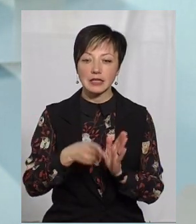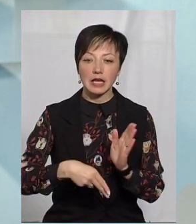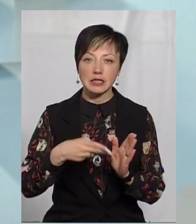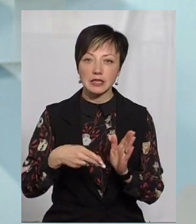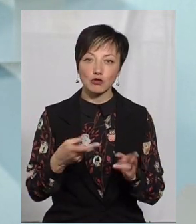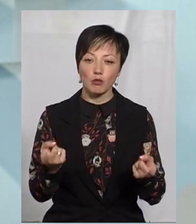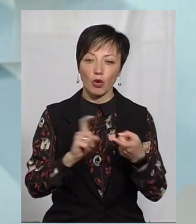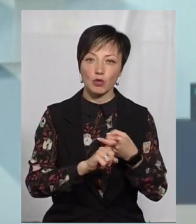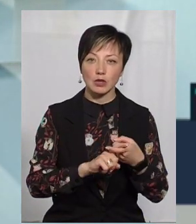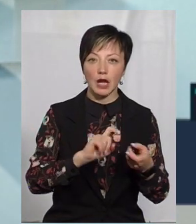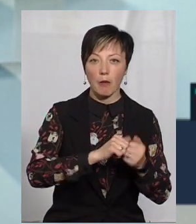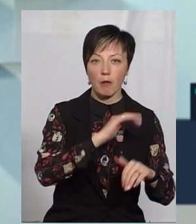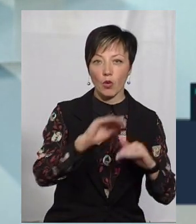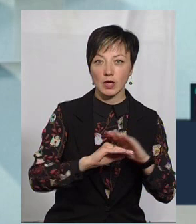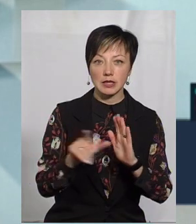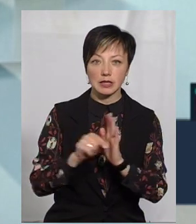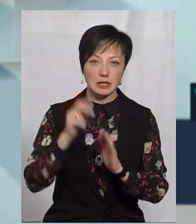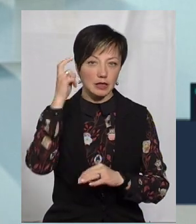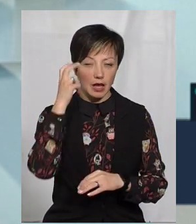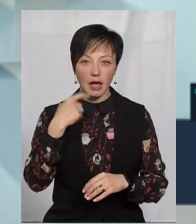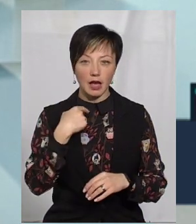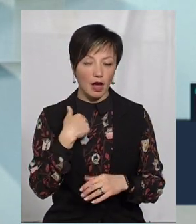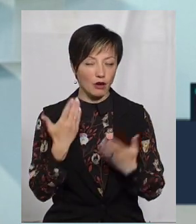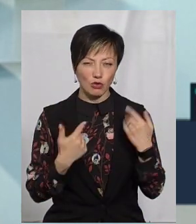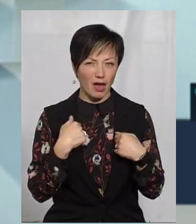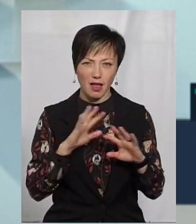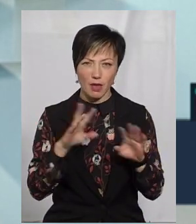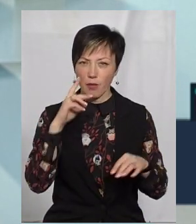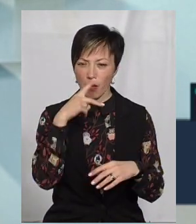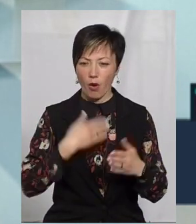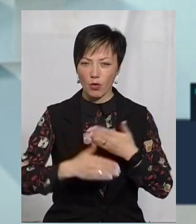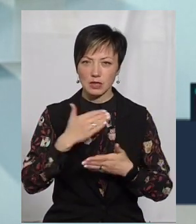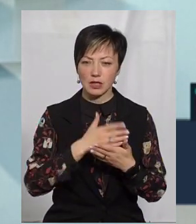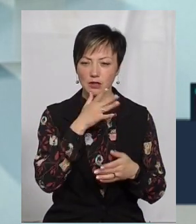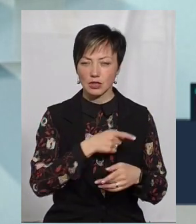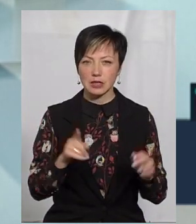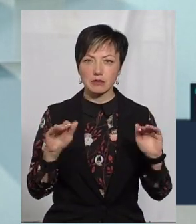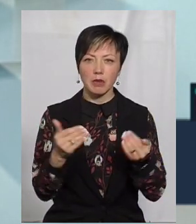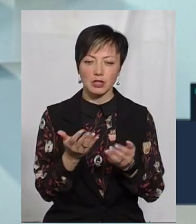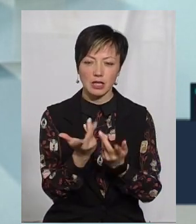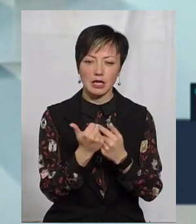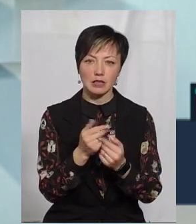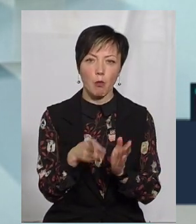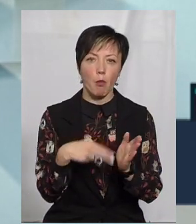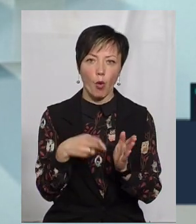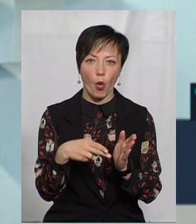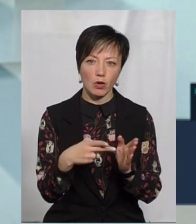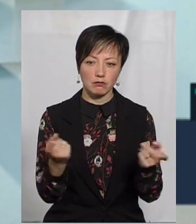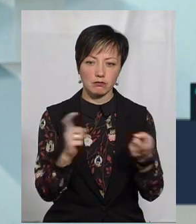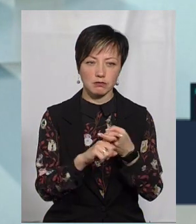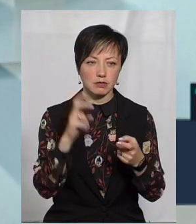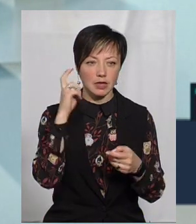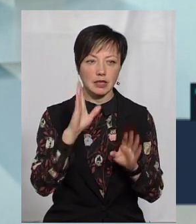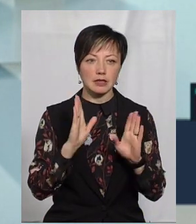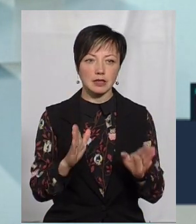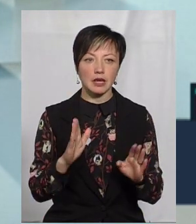сполучення Кам'янця-Подільського зі столицею. Якщо мені не зраджує пам'ять, за останнім часом зменшилась кількість потягів, І з тих, що я пам'ятаю,